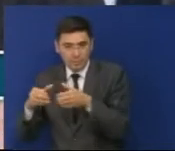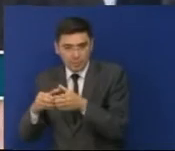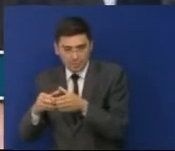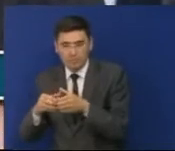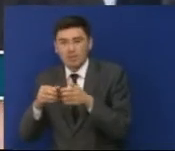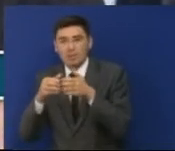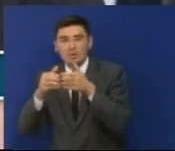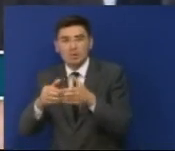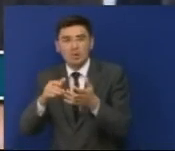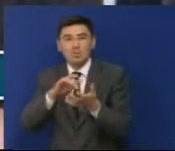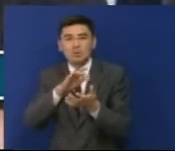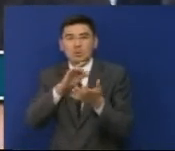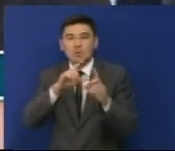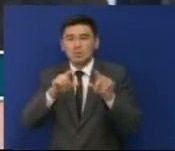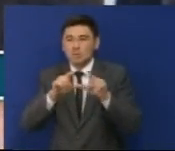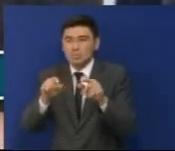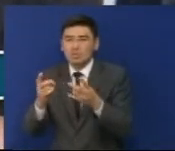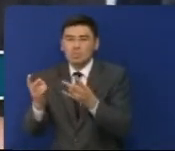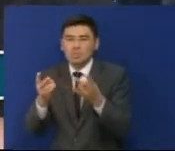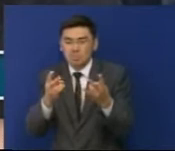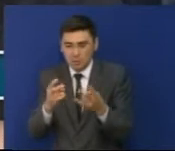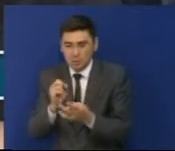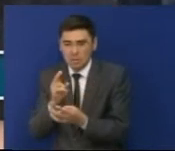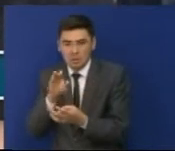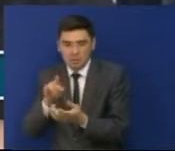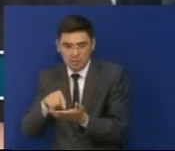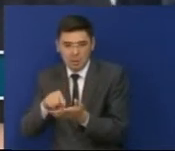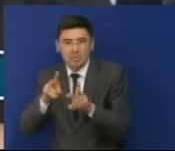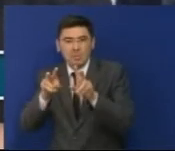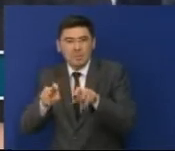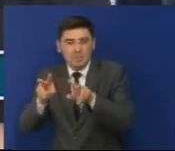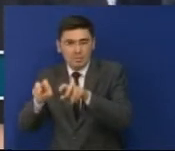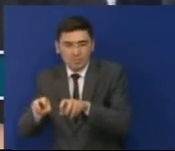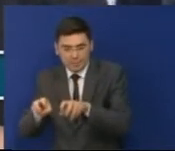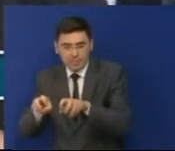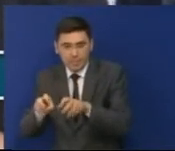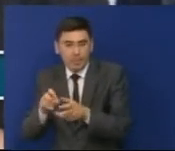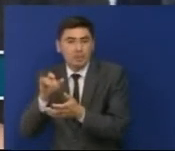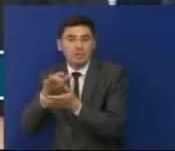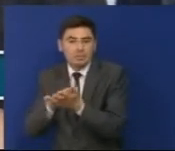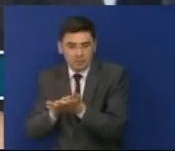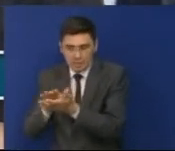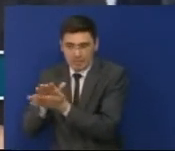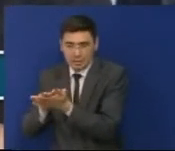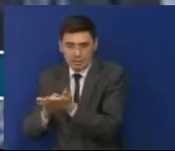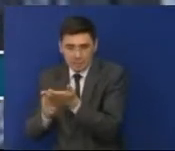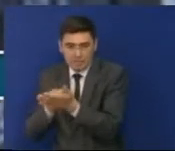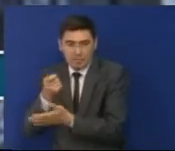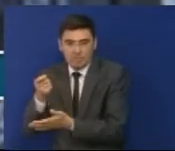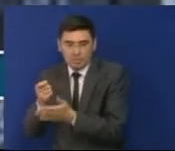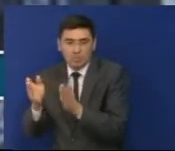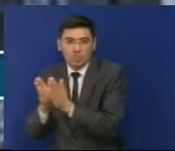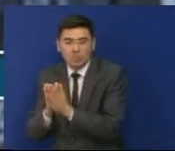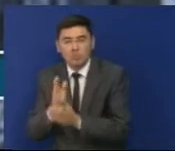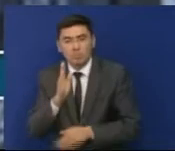еніп, мектептер даярлаған ақауға байланысты актілер бағалайды. Біз одан кейін өтінім беріп бағдарламаға енгіземіз деп ойлаймын.